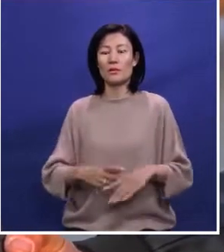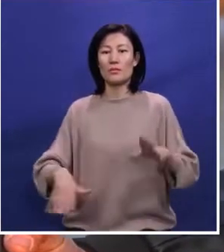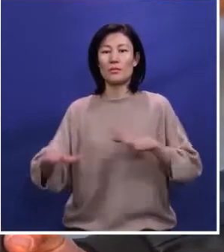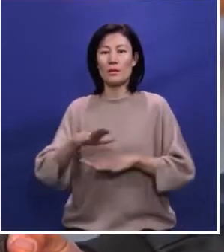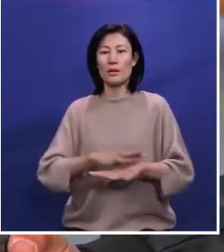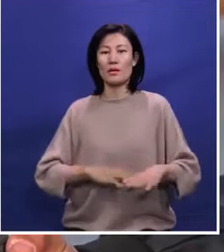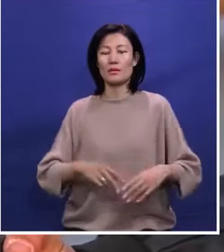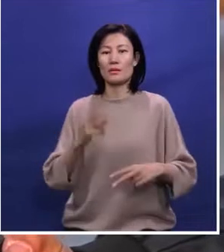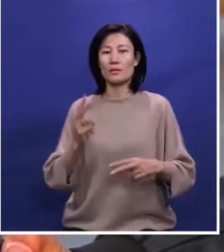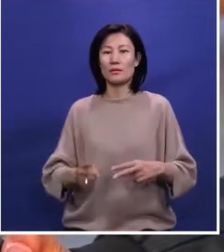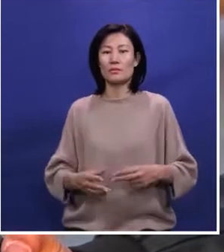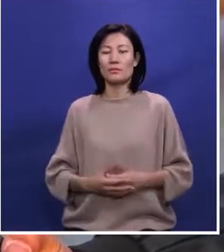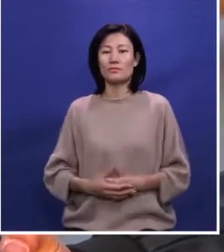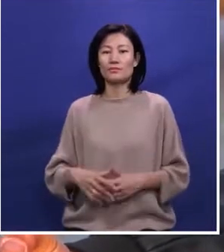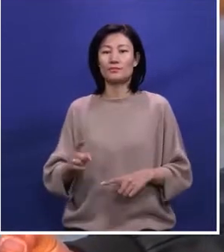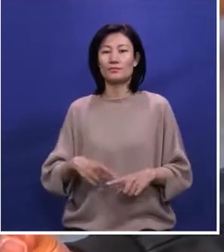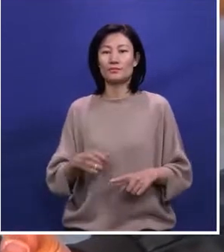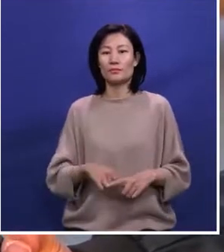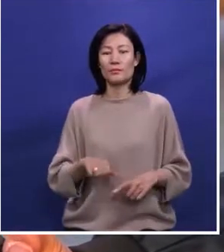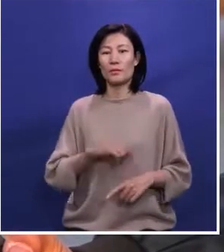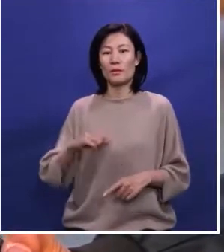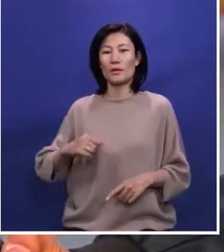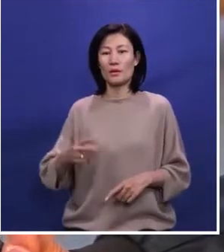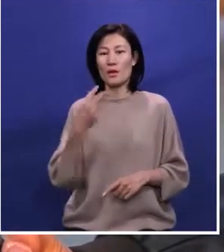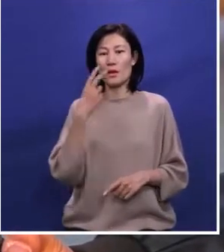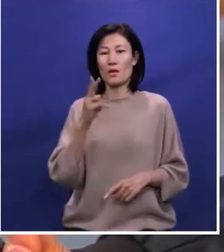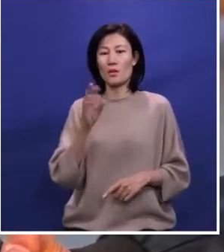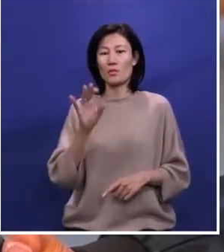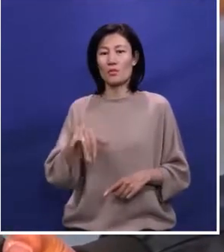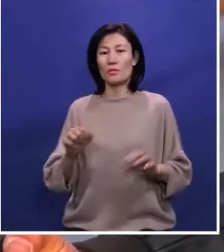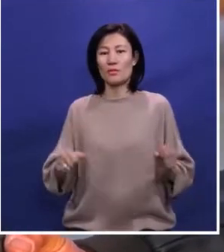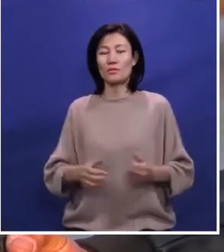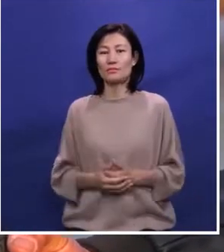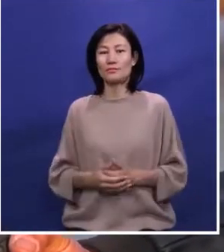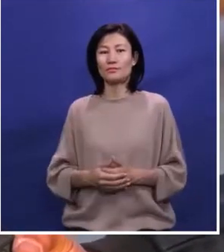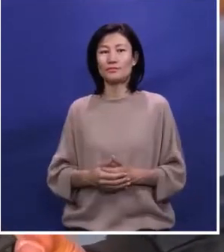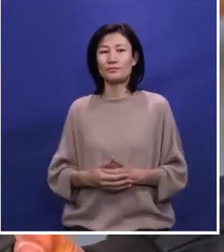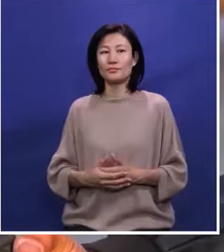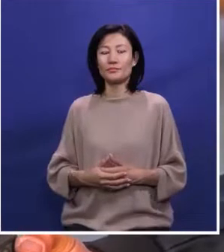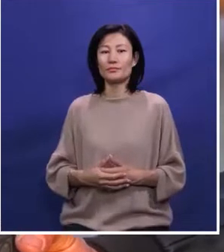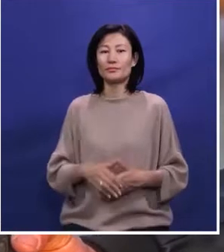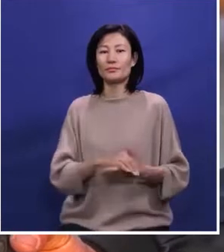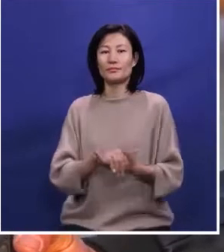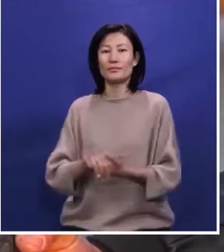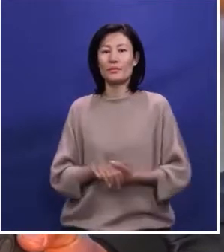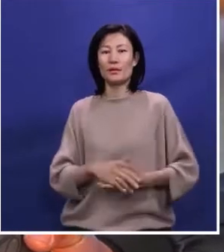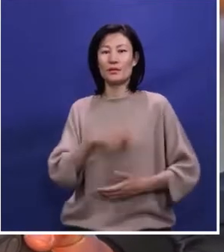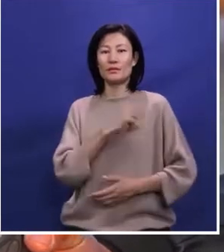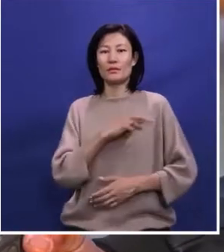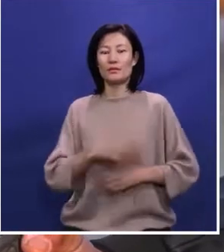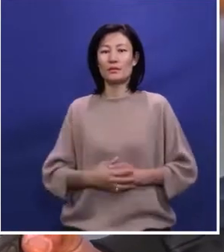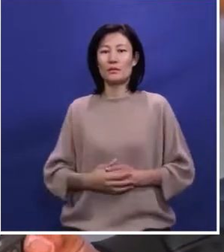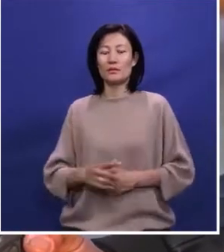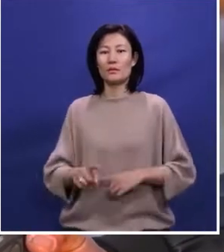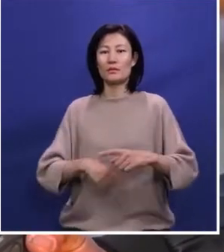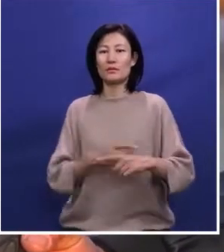барлығы аяқталу үстінде. Оның өзін сіздер қазір көріп отырсыздар. Мына осы Еңкес пен Ынтымақ елді мекенінің шекарасында,